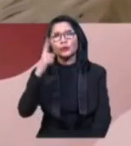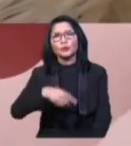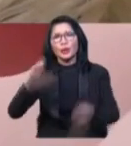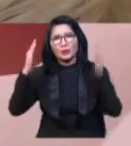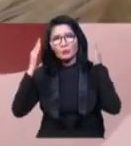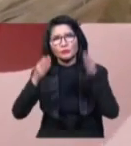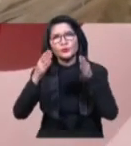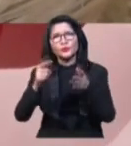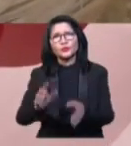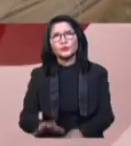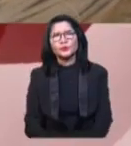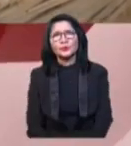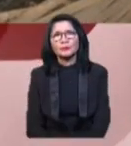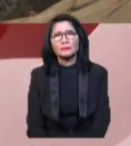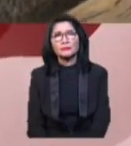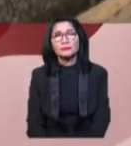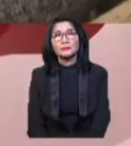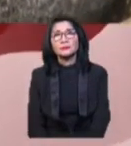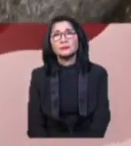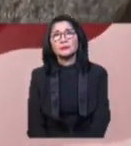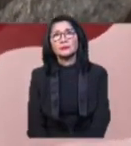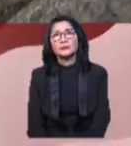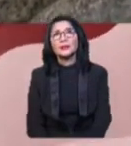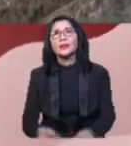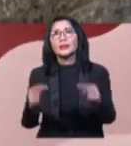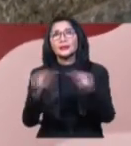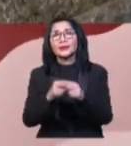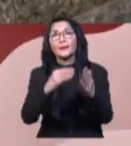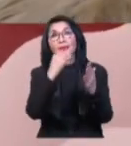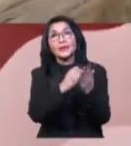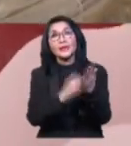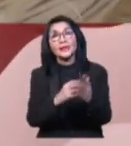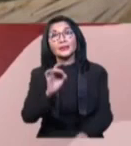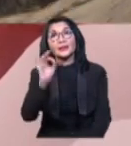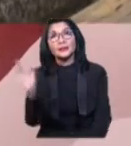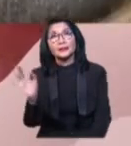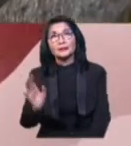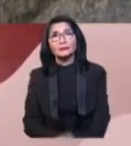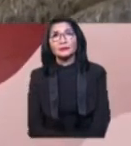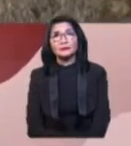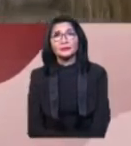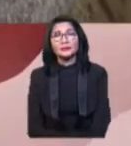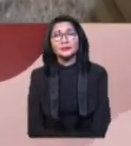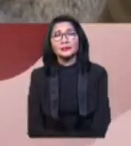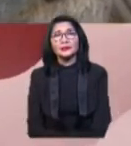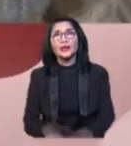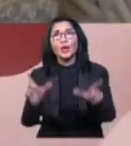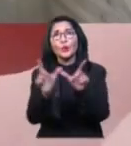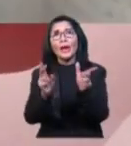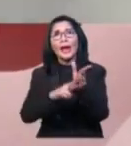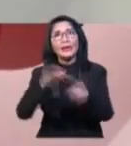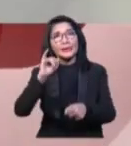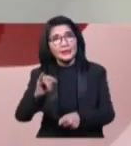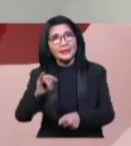diprioritaskan. Namun memang terkait dengan persyaratan yang lain jelas lah. Ya, warga negara Indonesia,